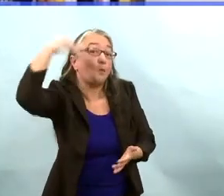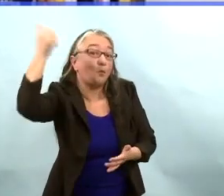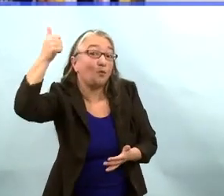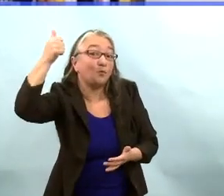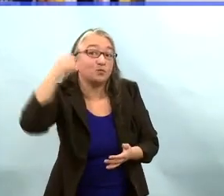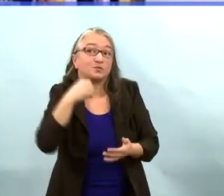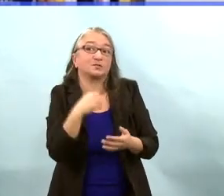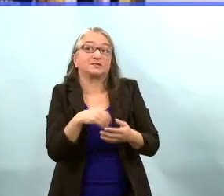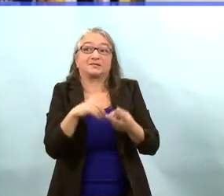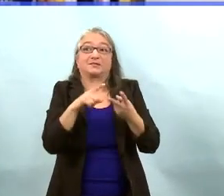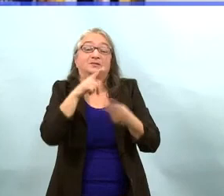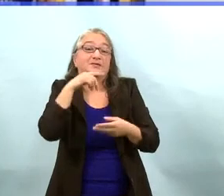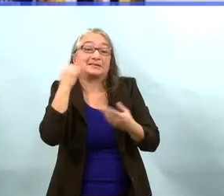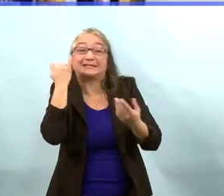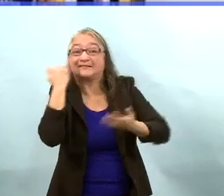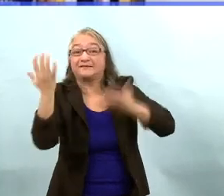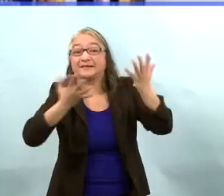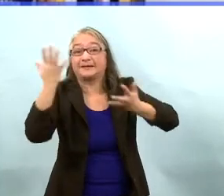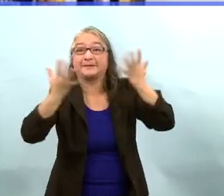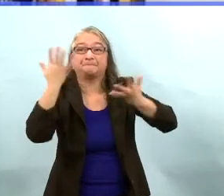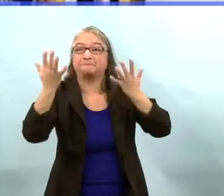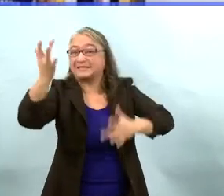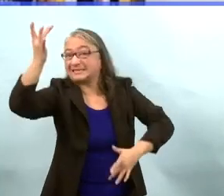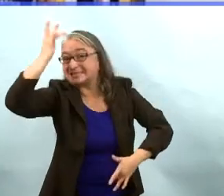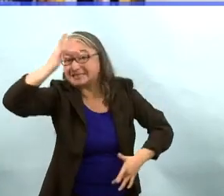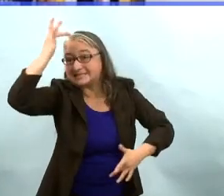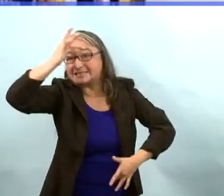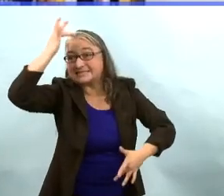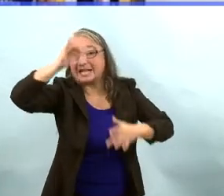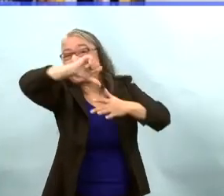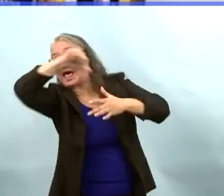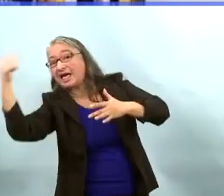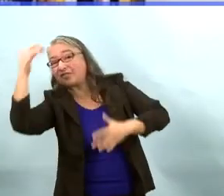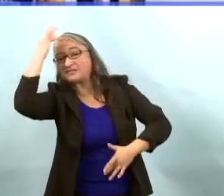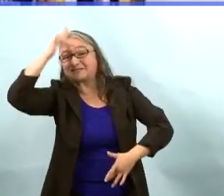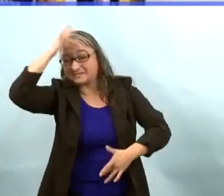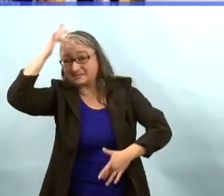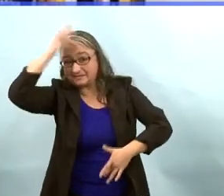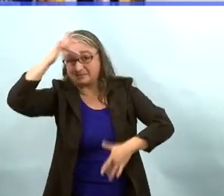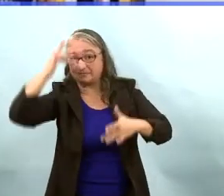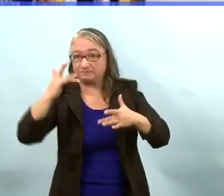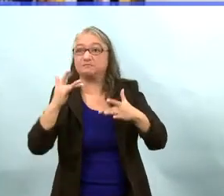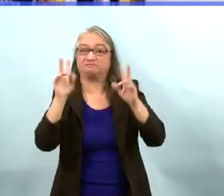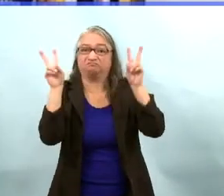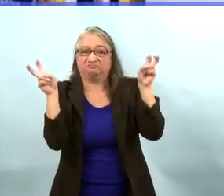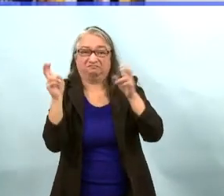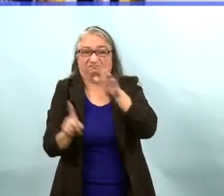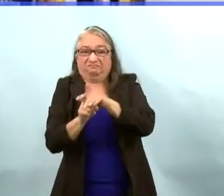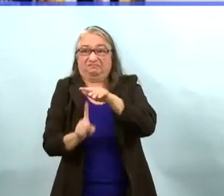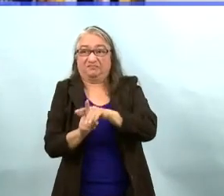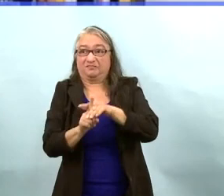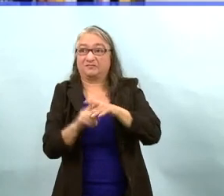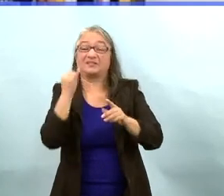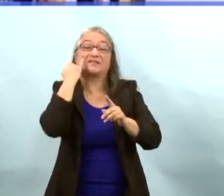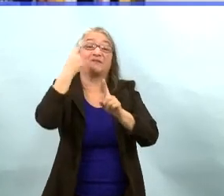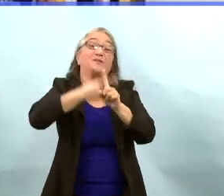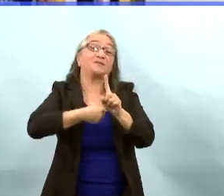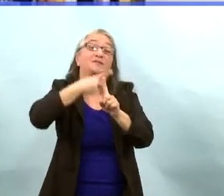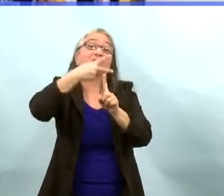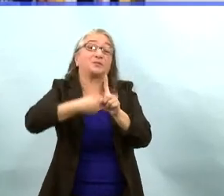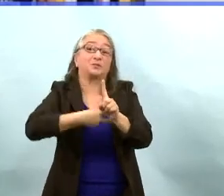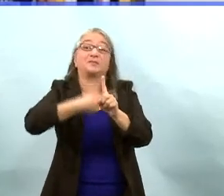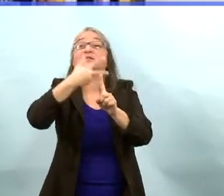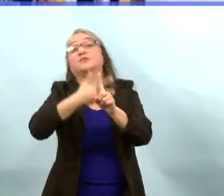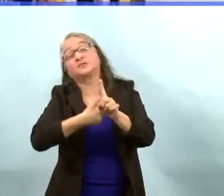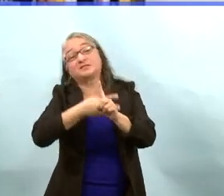sous-jacentes. Lorsque vous passez la marque des 5 ou 6 mois, on commence à voir une diminution de la protection contre les